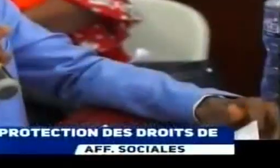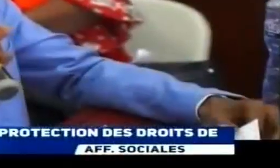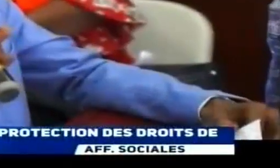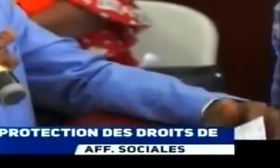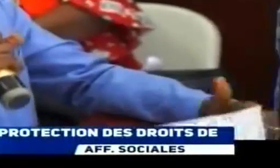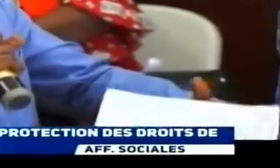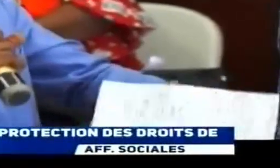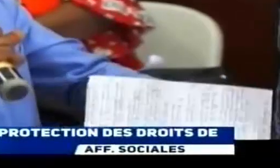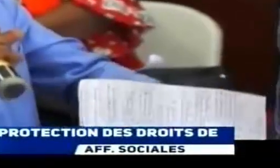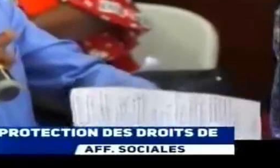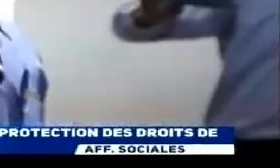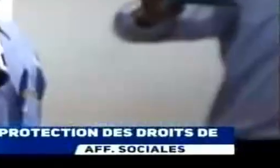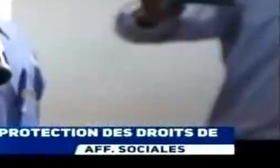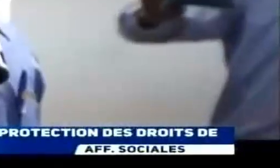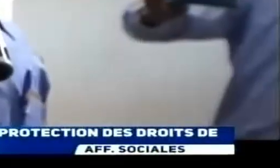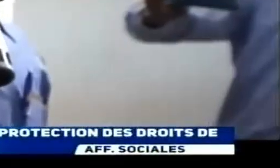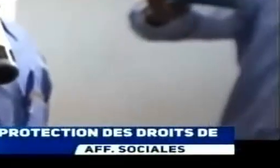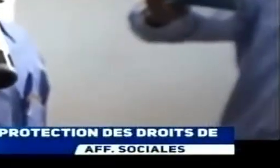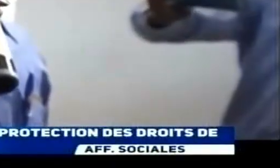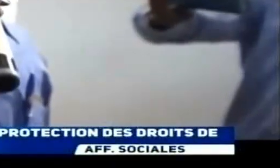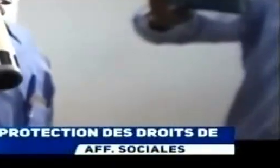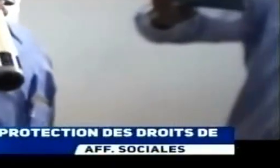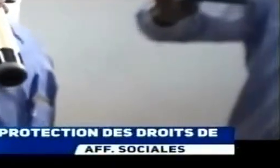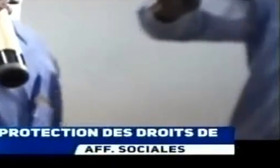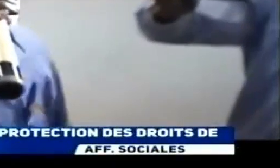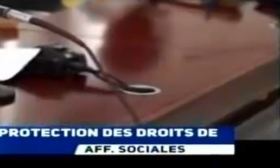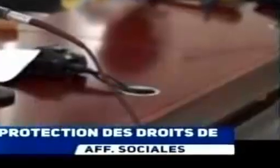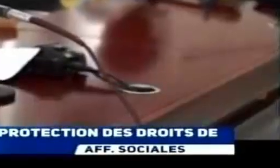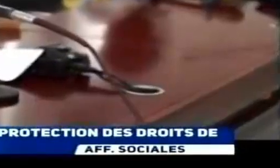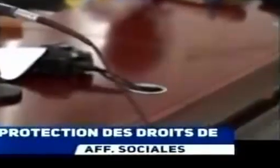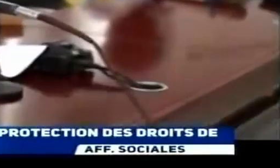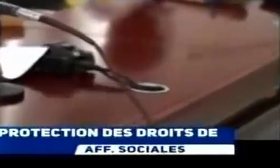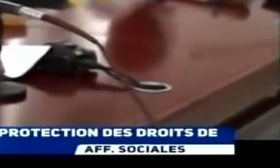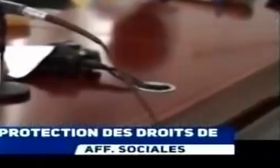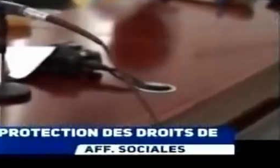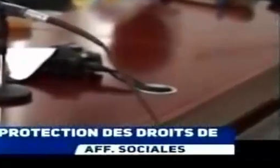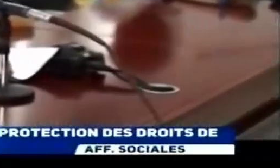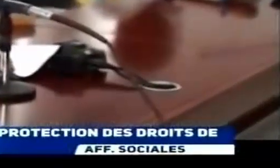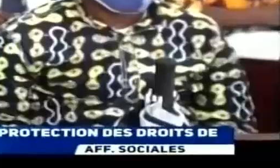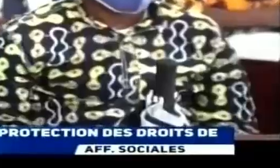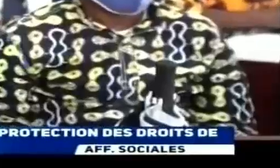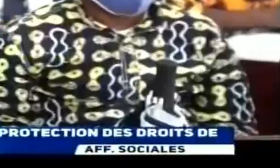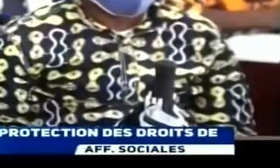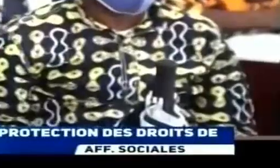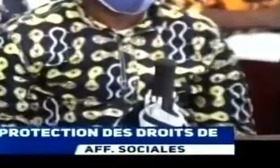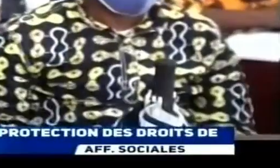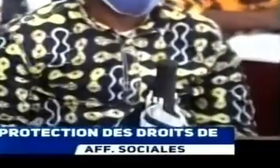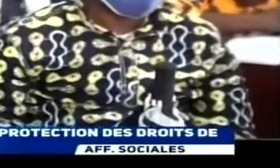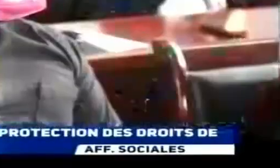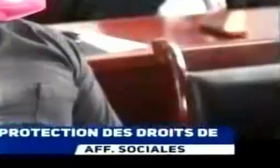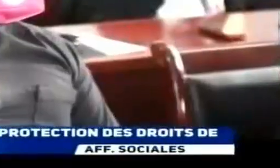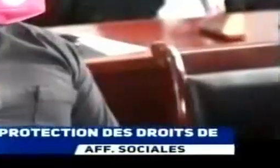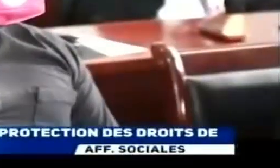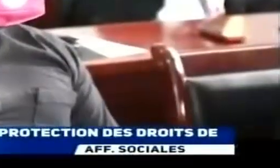ministère du Plan à travers le CNAREC, secrétariat national pour le renforcement des capacités pour atteindre une vision